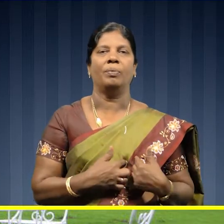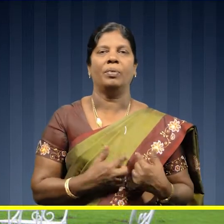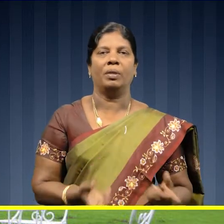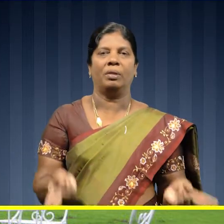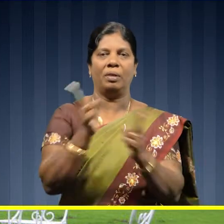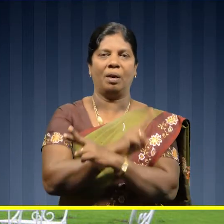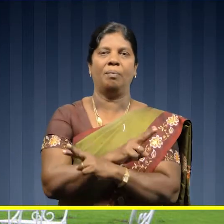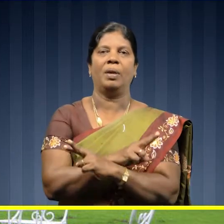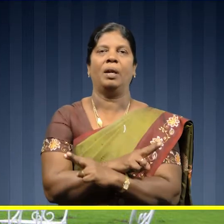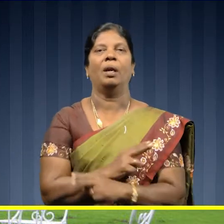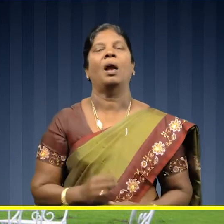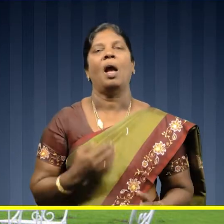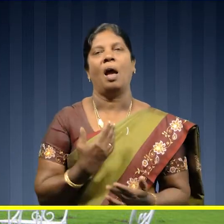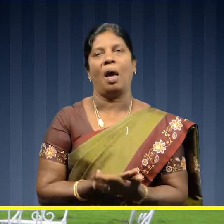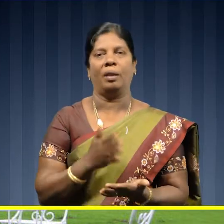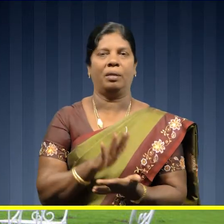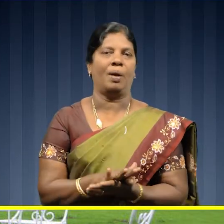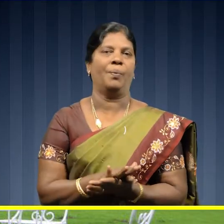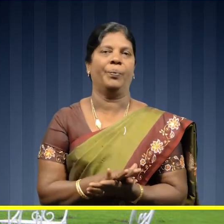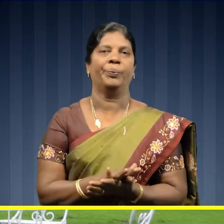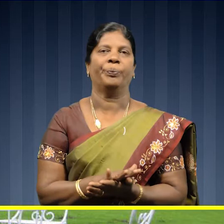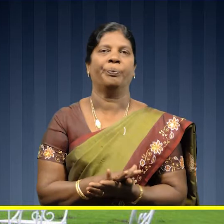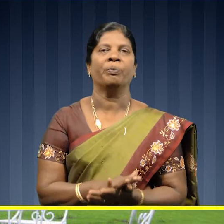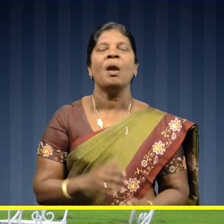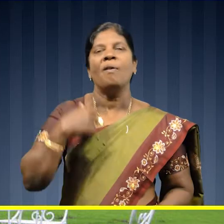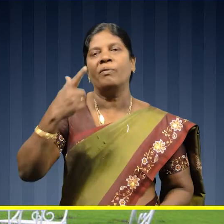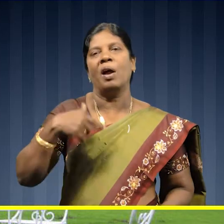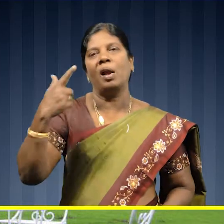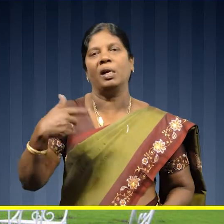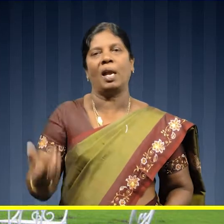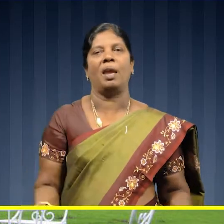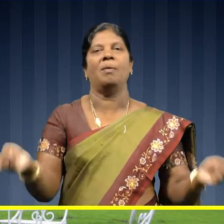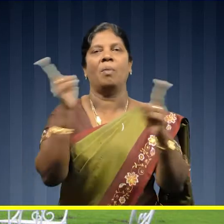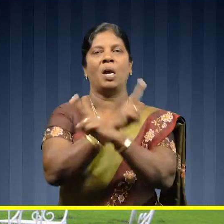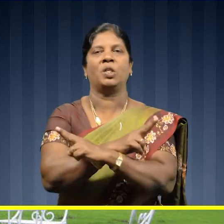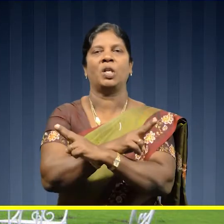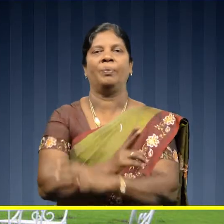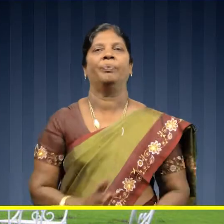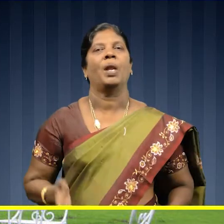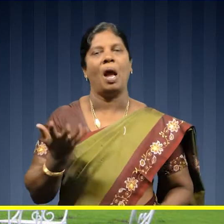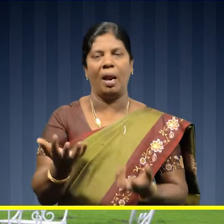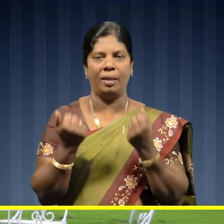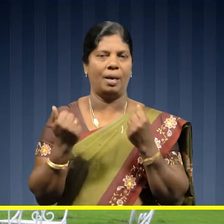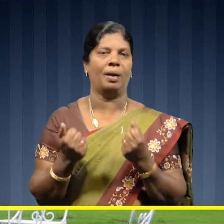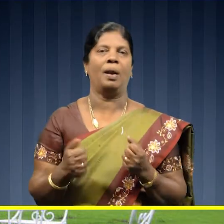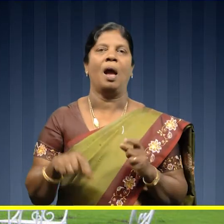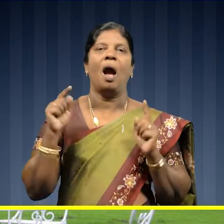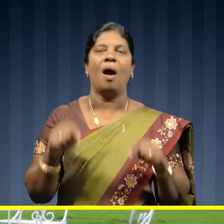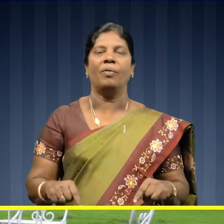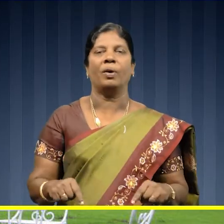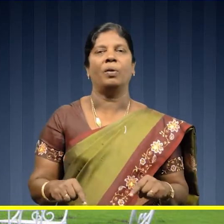மனம் திரும்பி என்ற வார்த்தை நான் சொன்னேன் அல்லவா, அதற்கு அர்த்தம் என்னவென்றால் வாழ்க்கை மாற்றம்